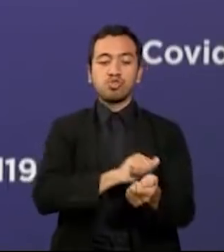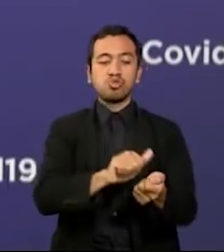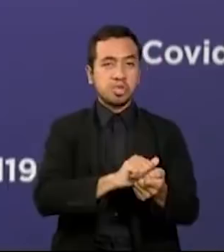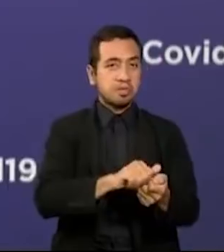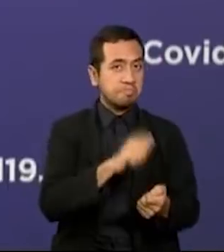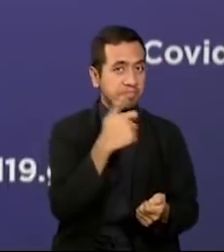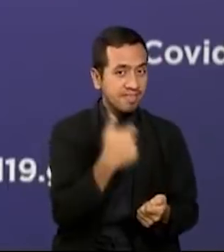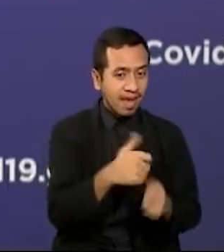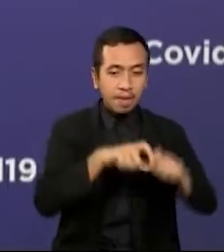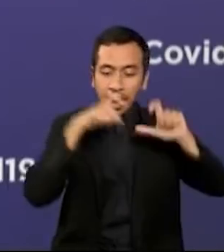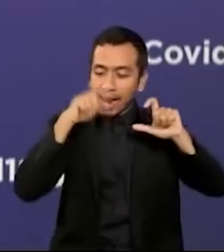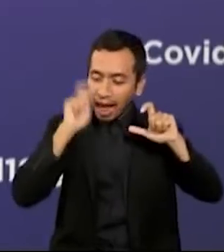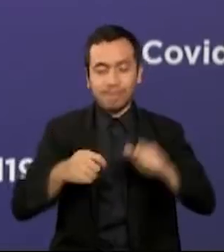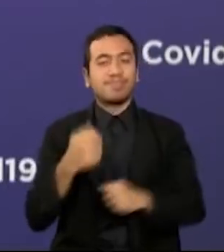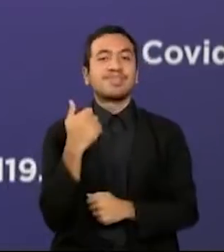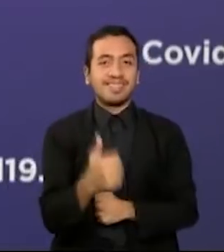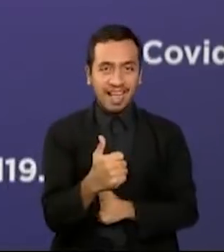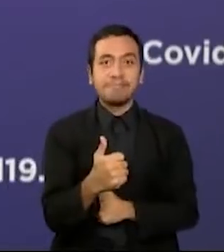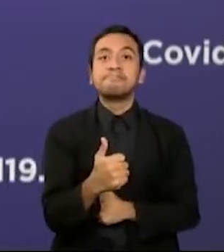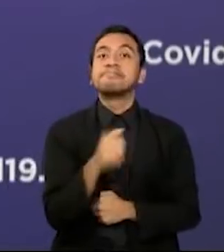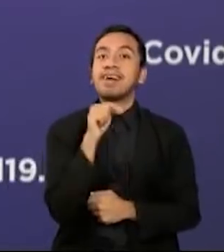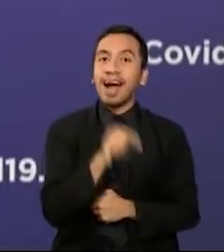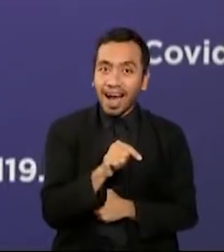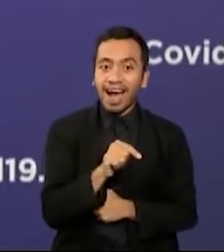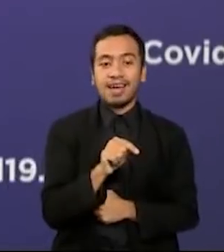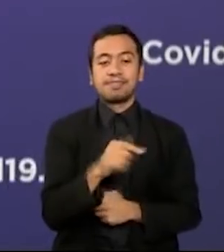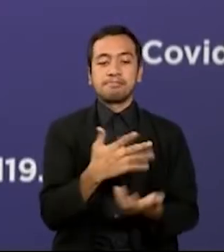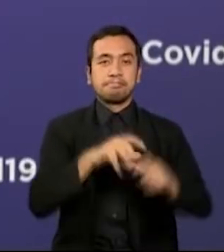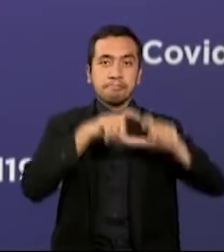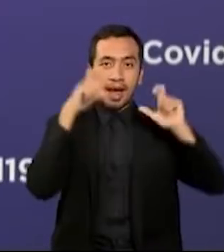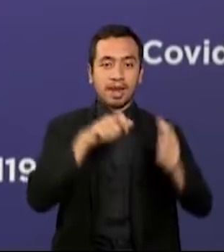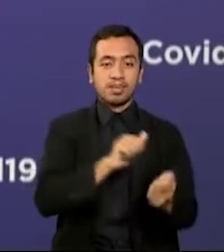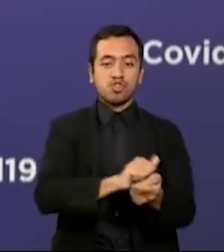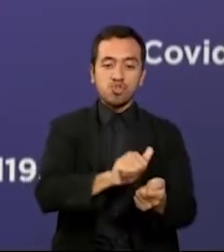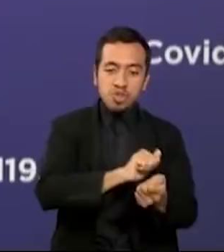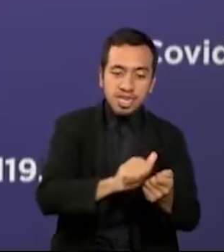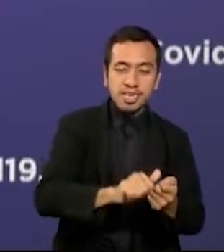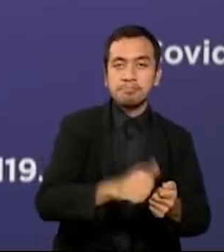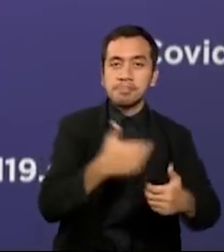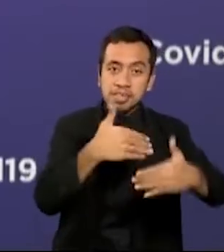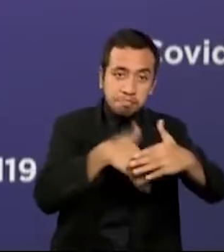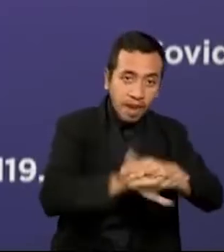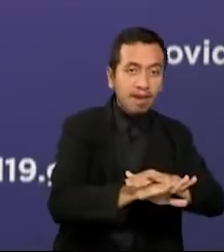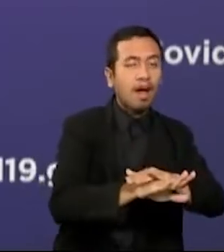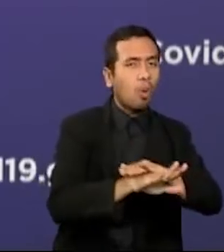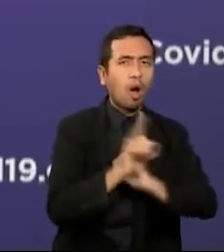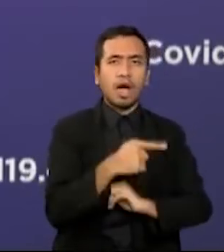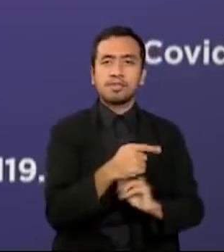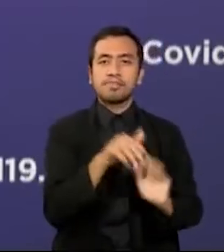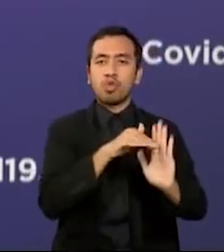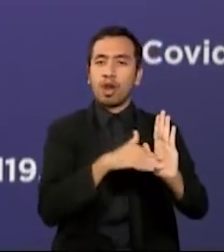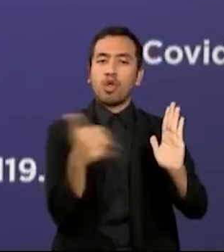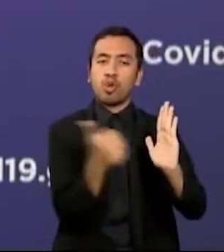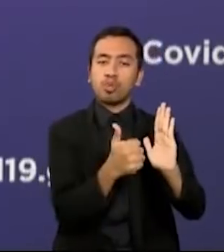itu, penggunaan, penyimpanan, serta pencucian masker pun harus tepat agar awet dan dapat digunakan berulang